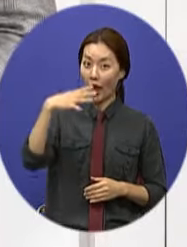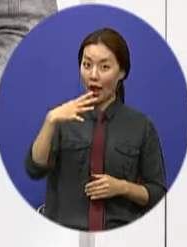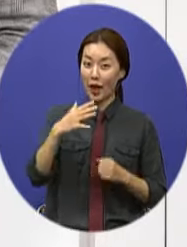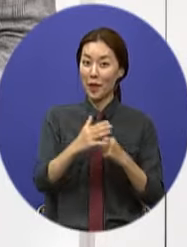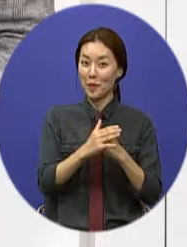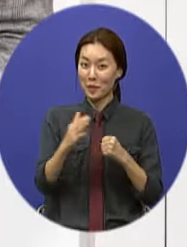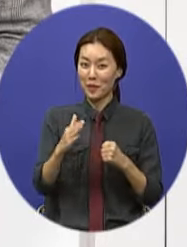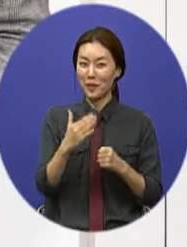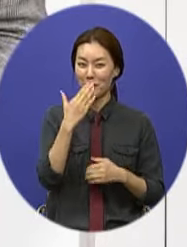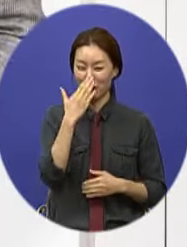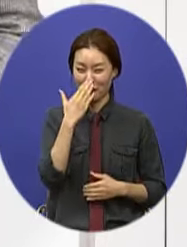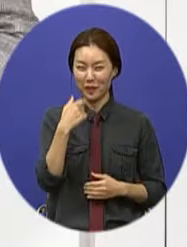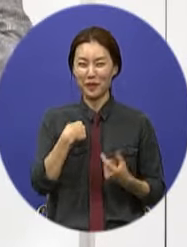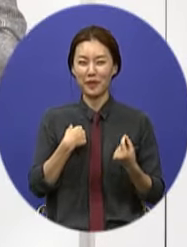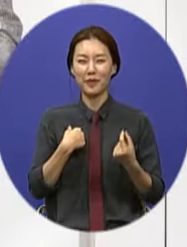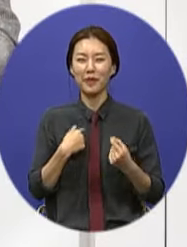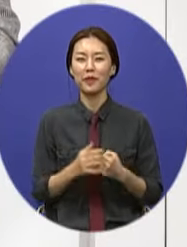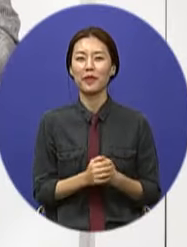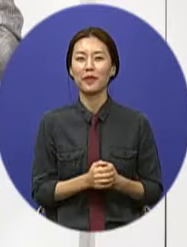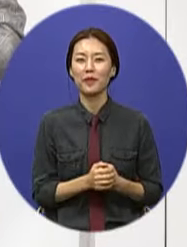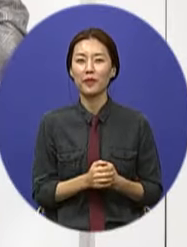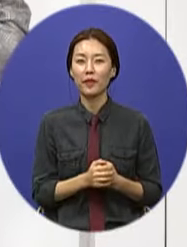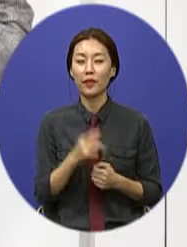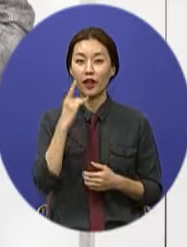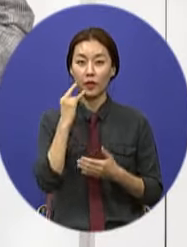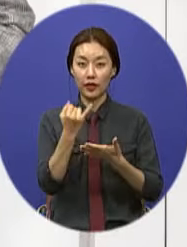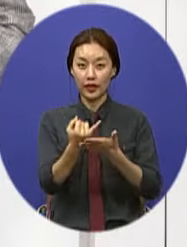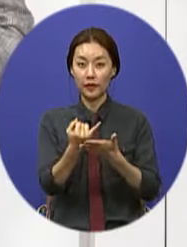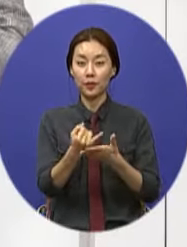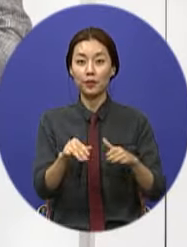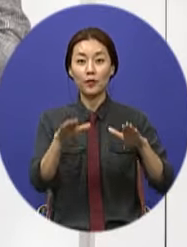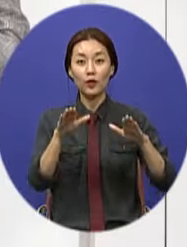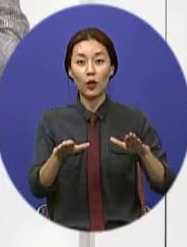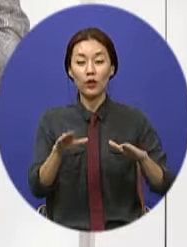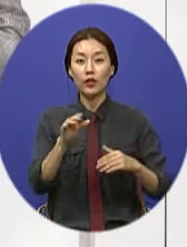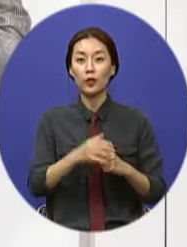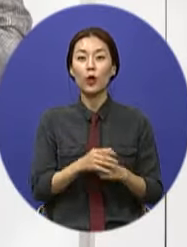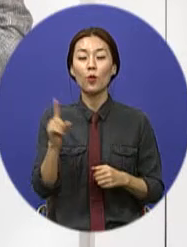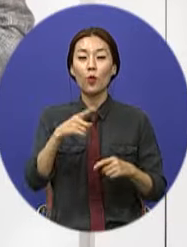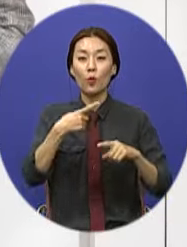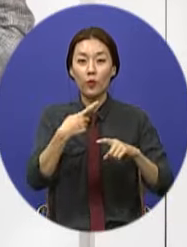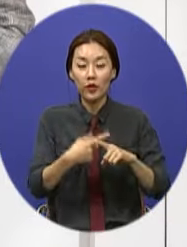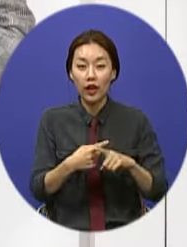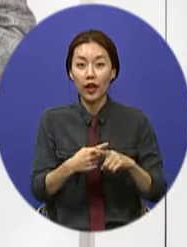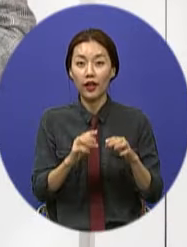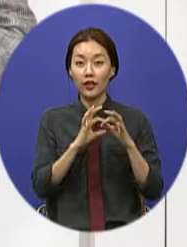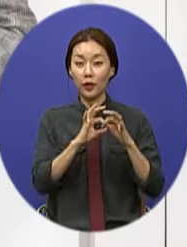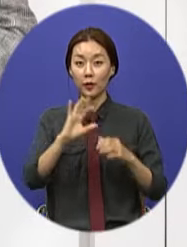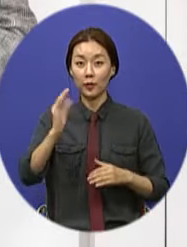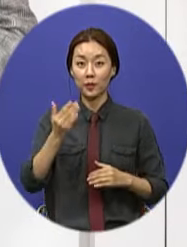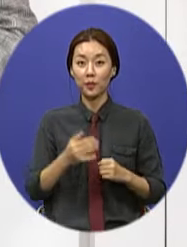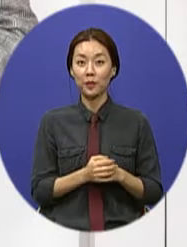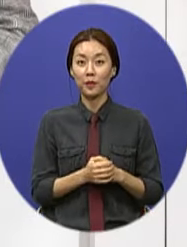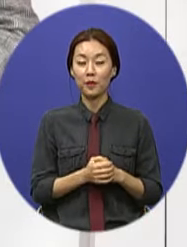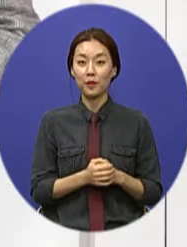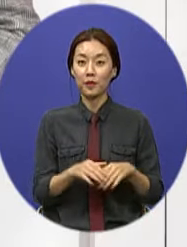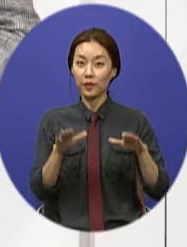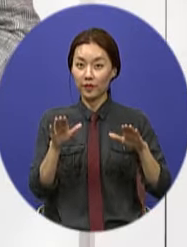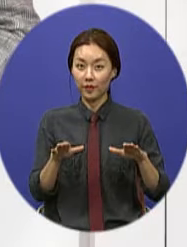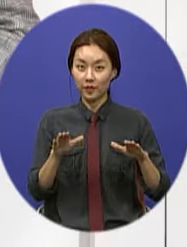그렇죠. 아, 살아서. 자, 우리 네. 어머니 오늘 뭐 네. 하시다가 이렇게 딱 연결이 되셨어요? 오늘